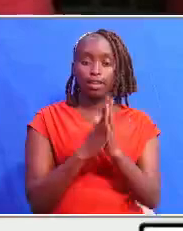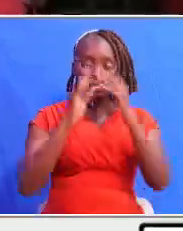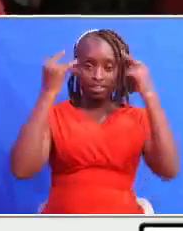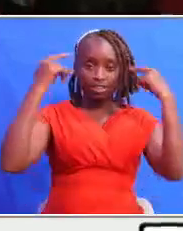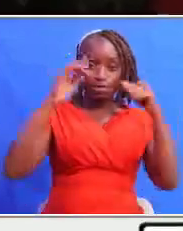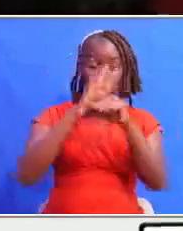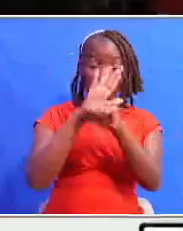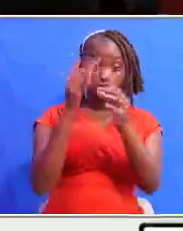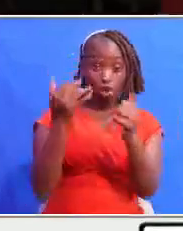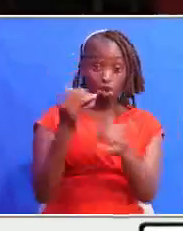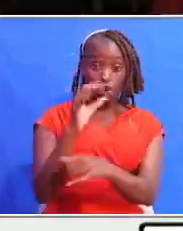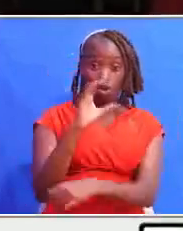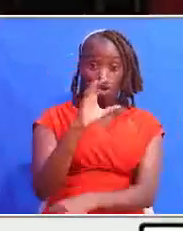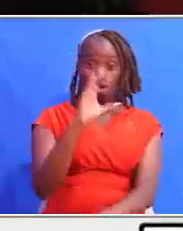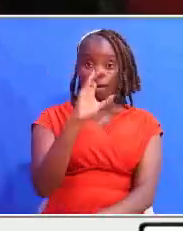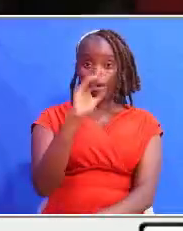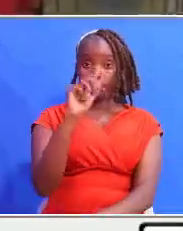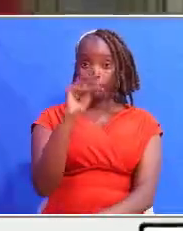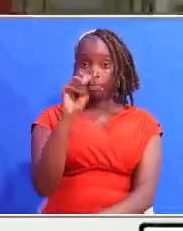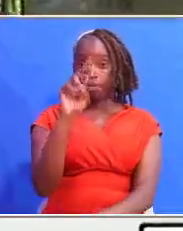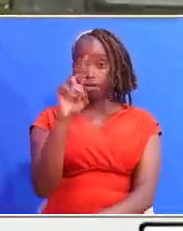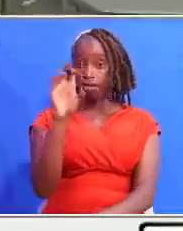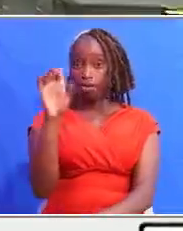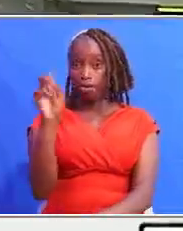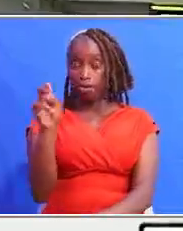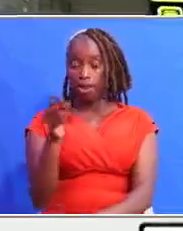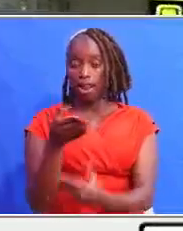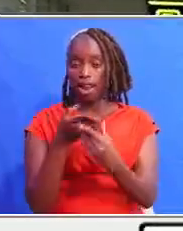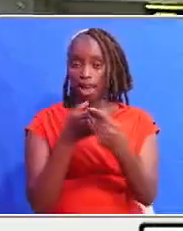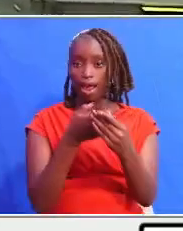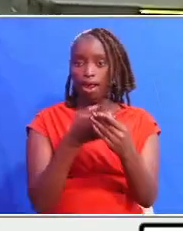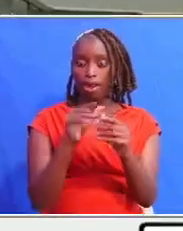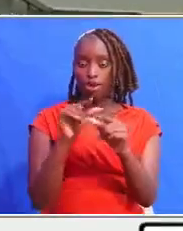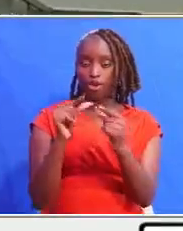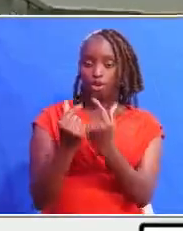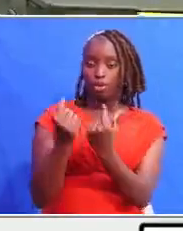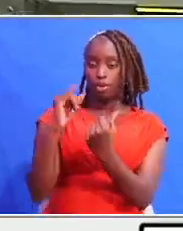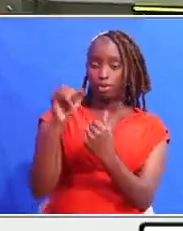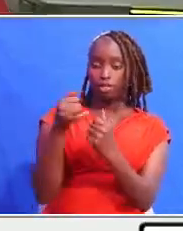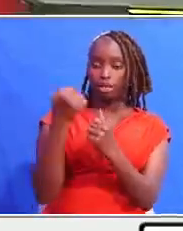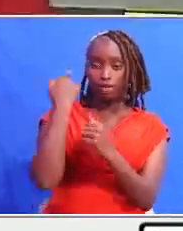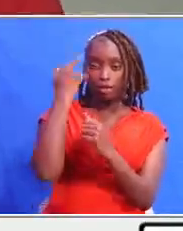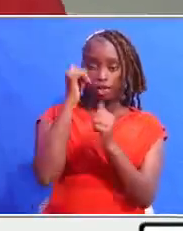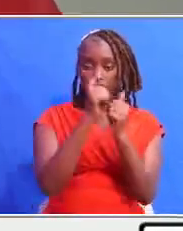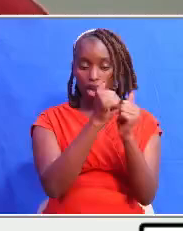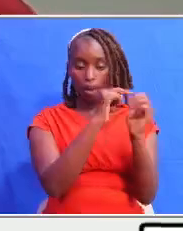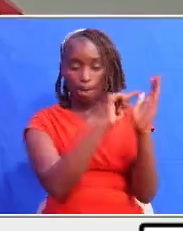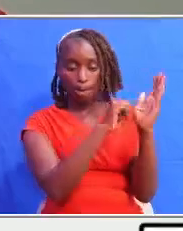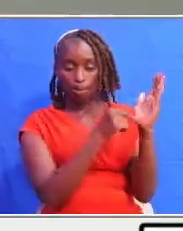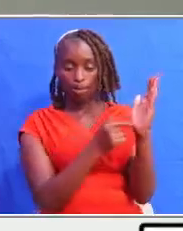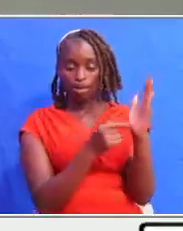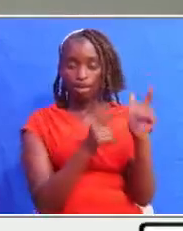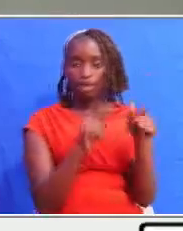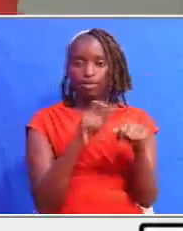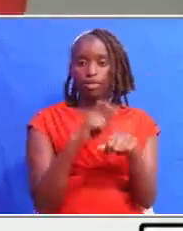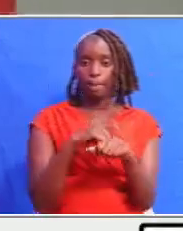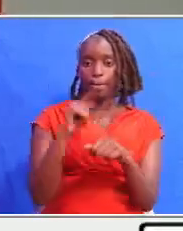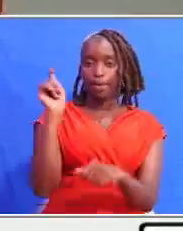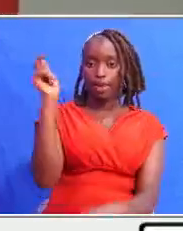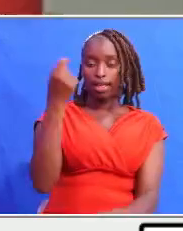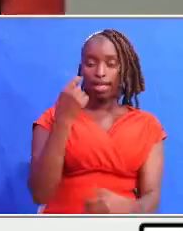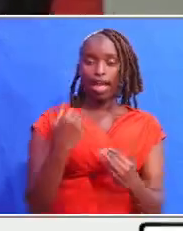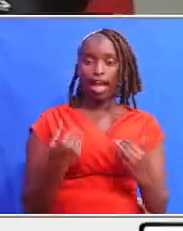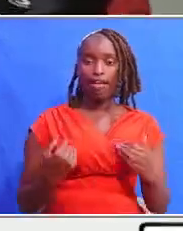sasa Cameroon wanaongoza kundi J kwa alama 10, alama 2 mbele ya Zimbabwe, huku Kenya